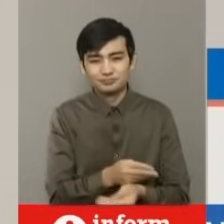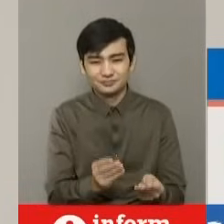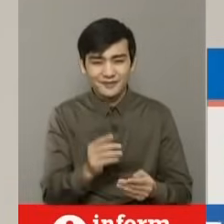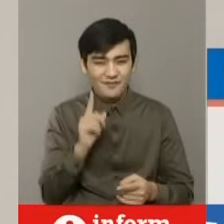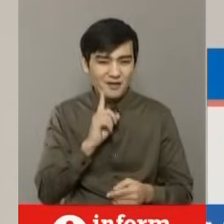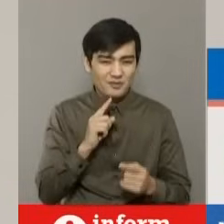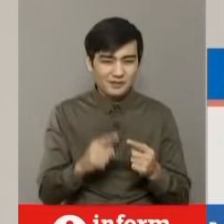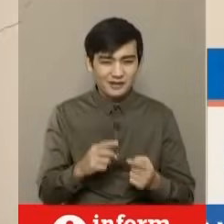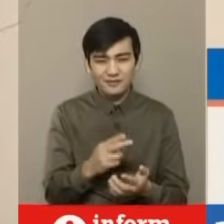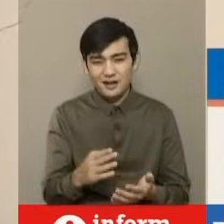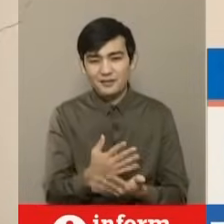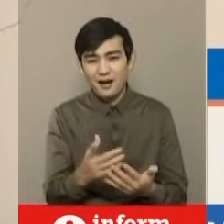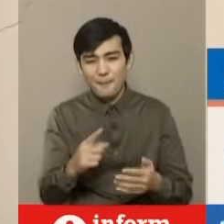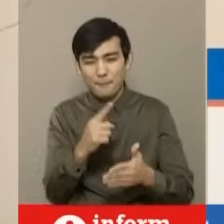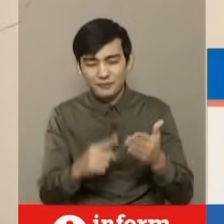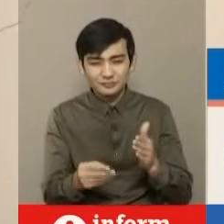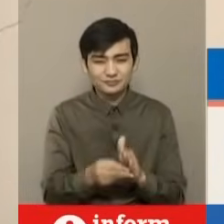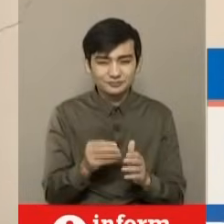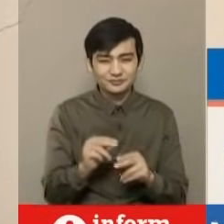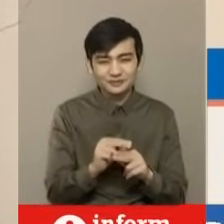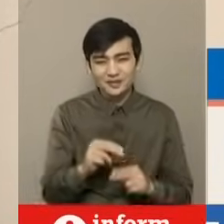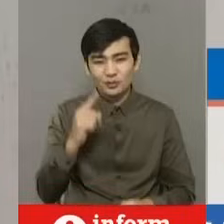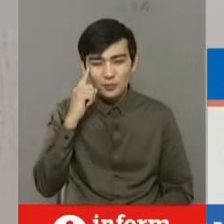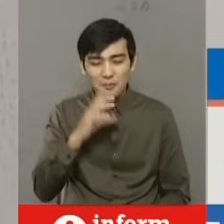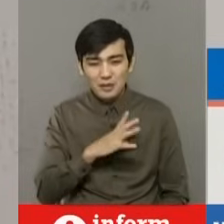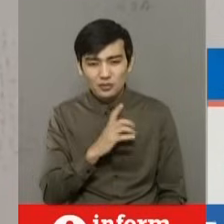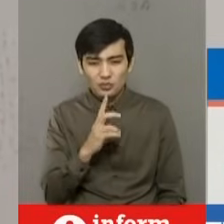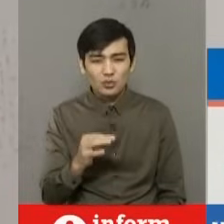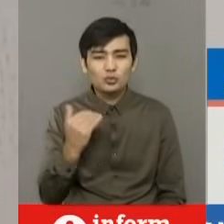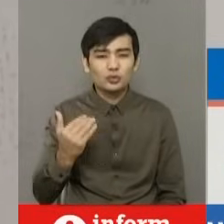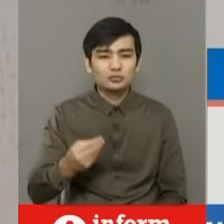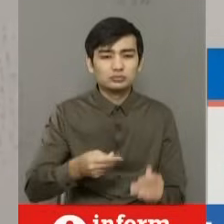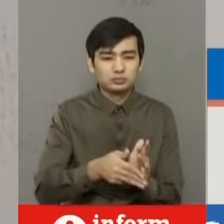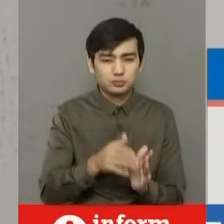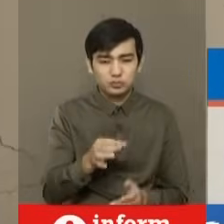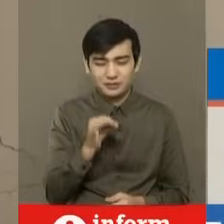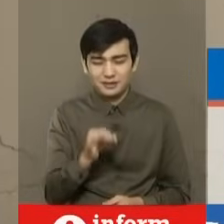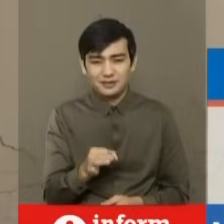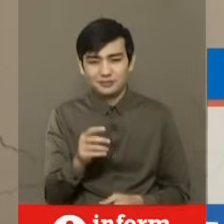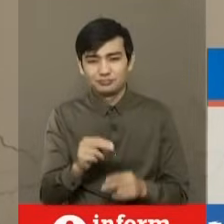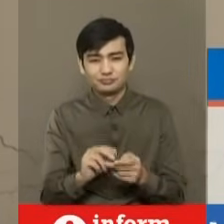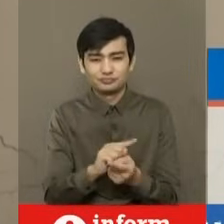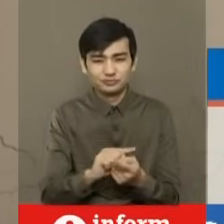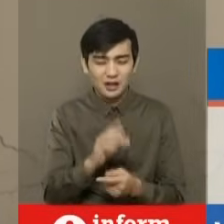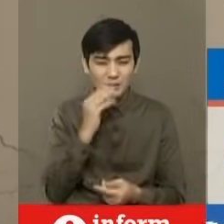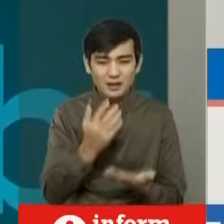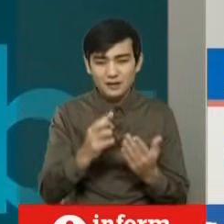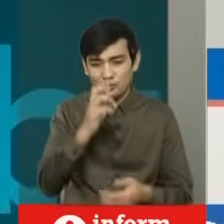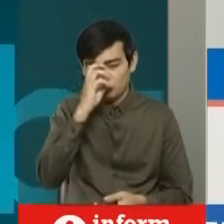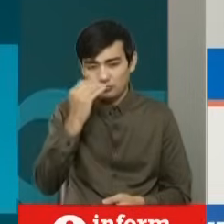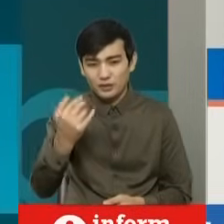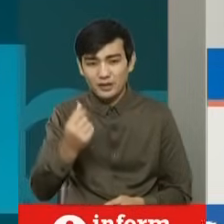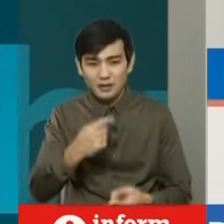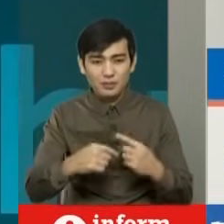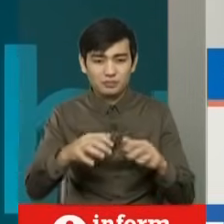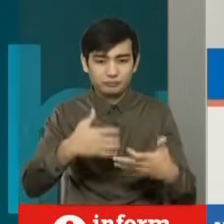с трещинами демонтировать правда за чей сч пока неясно также как и то удастся ли им вернуть бюджетные миллионы нужно